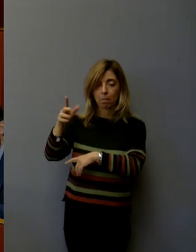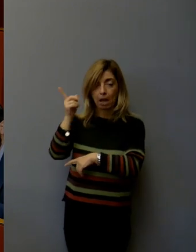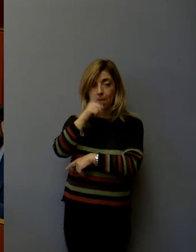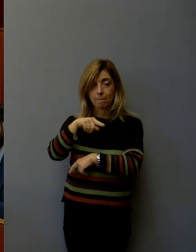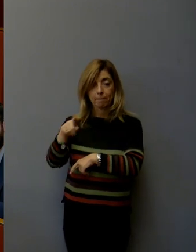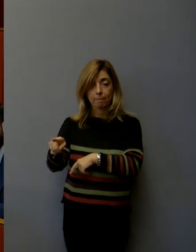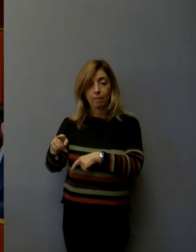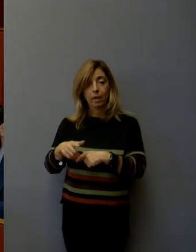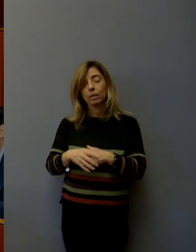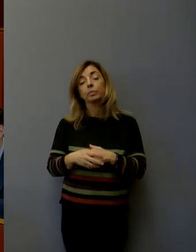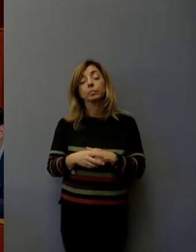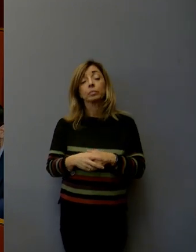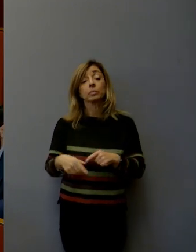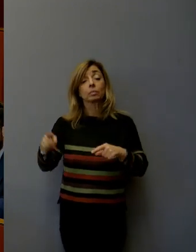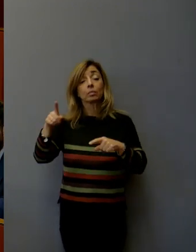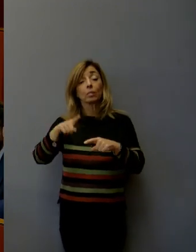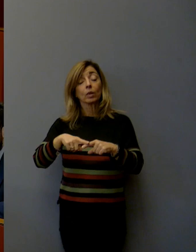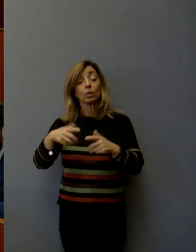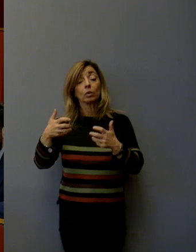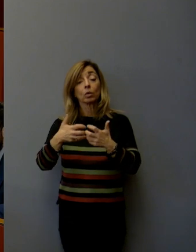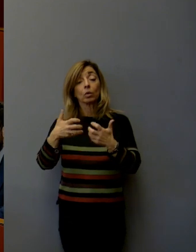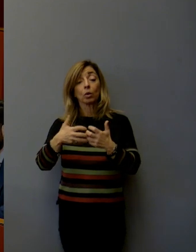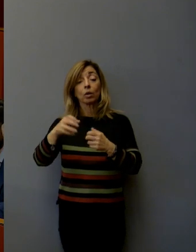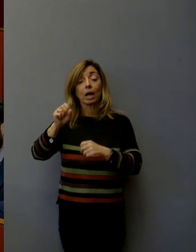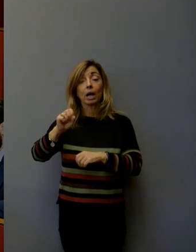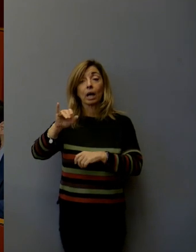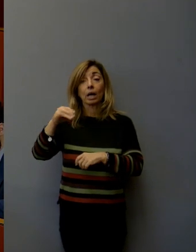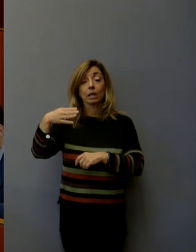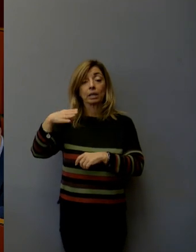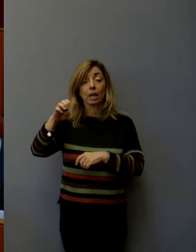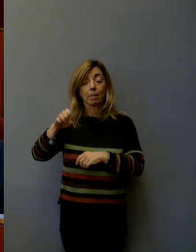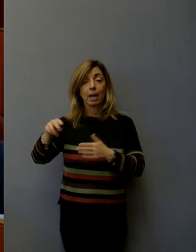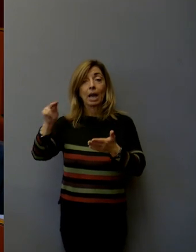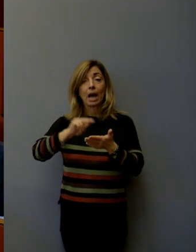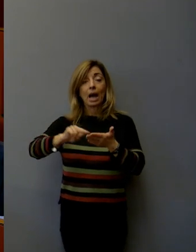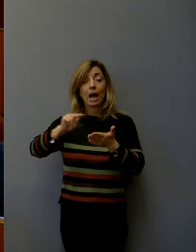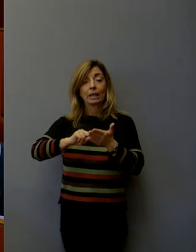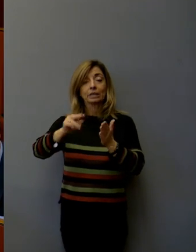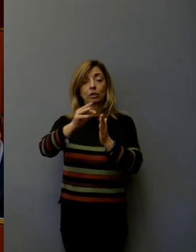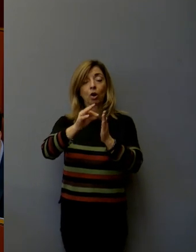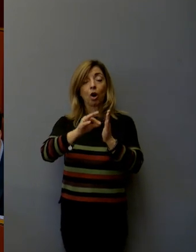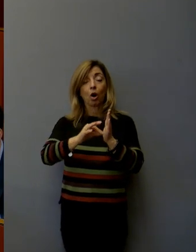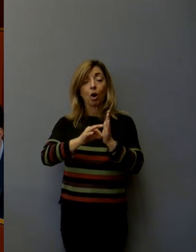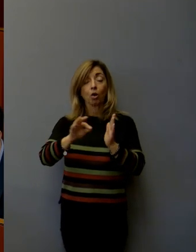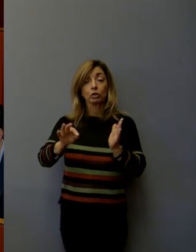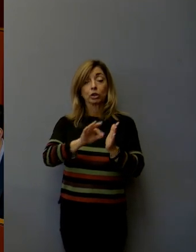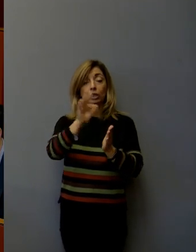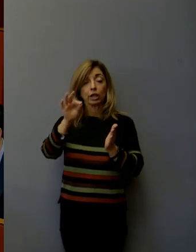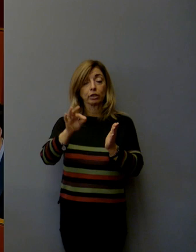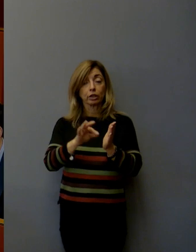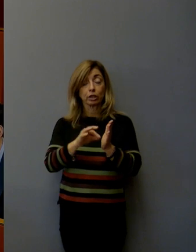che ha scritto una serie di ordini del giorno per contribuire al bilancio di questo comune che è stato costretto Insomma